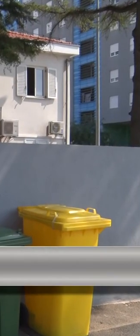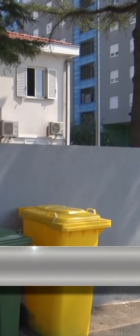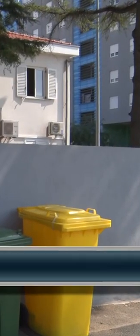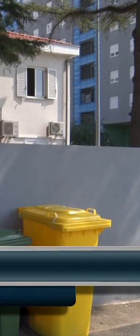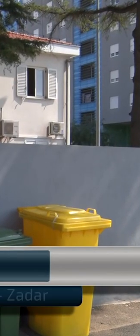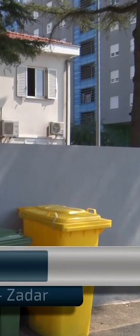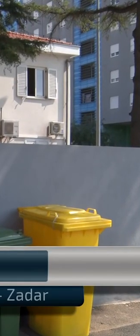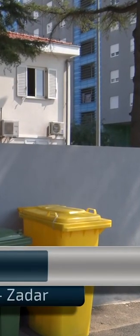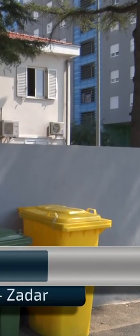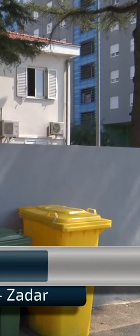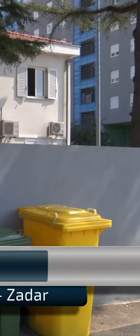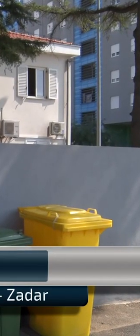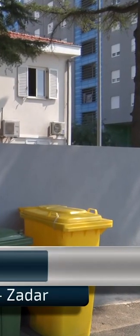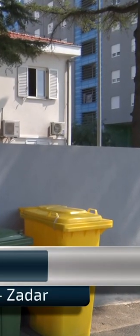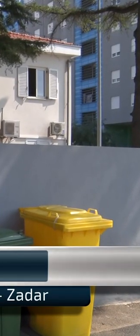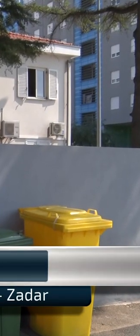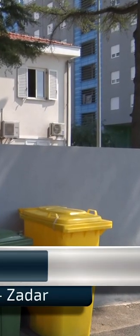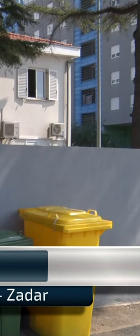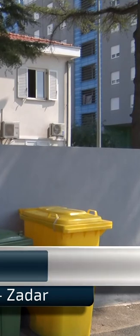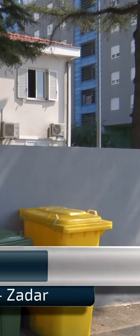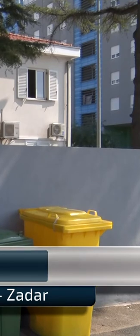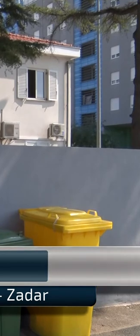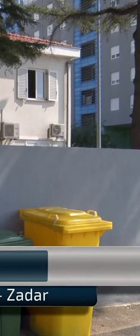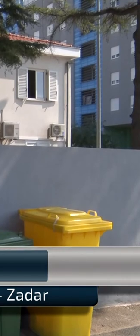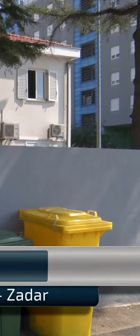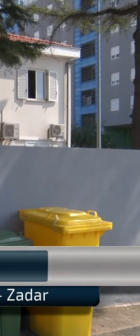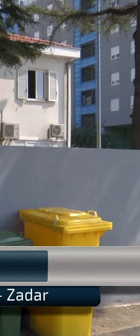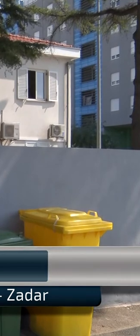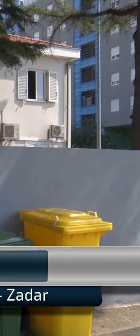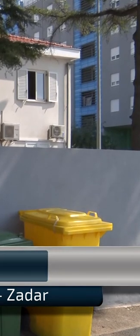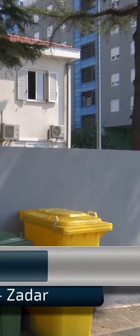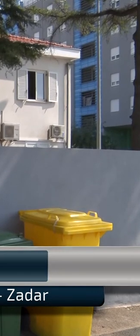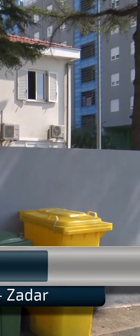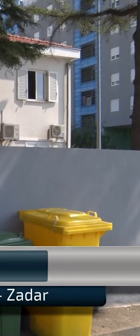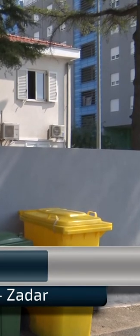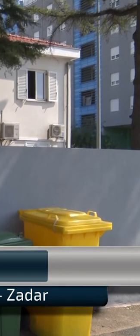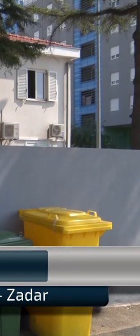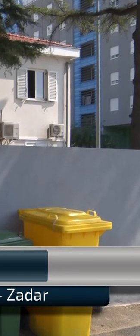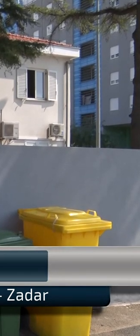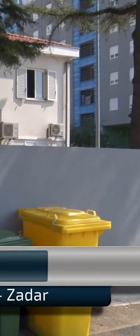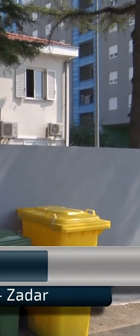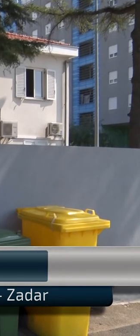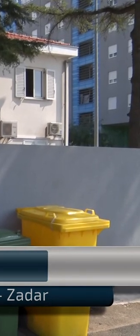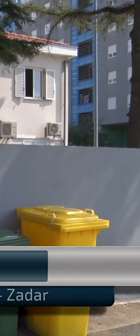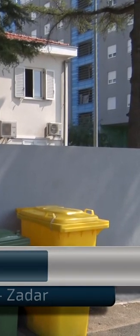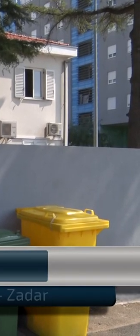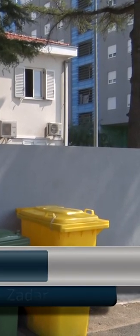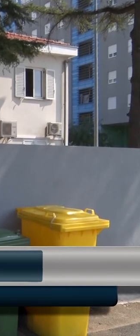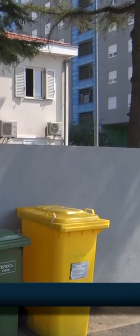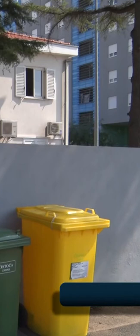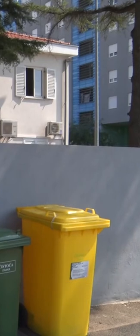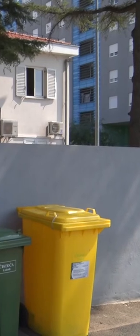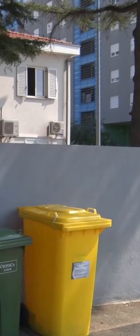uvodi sustav prikupljanja miješanog komunalnog, biorazgradivog i reciklabilnog otpada kao novi sustav koji je zamišljen